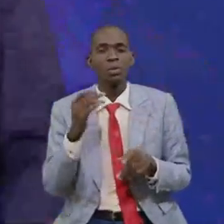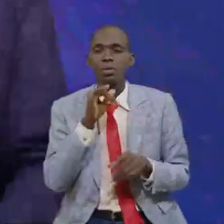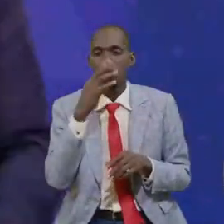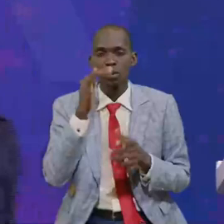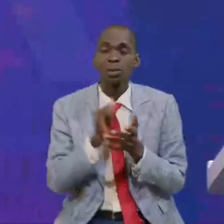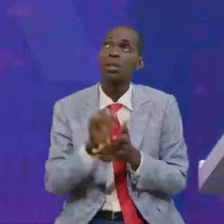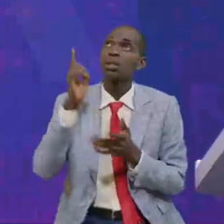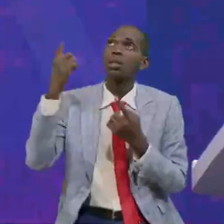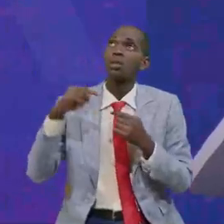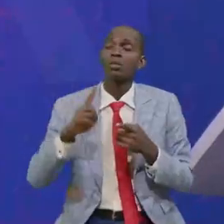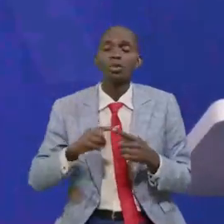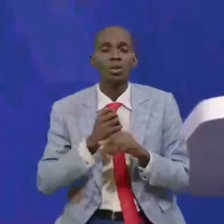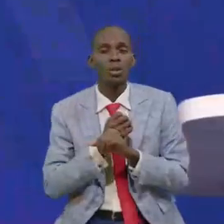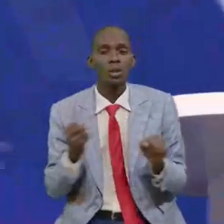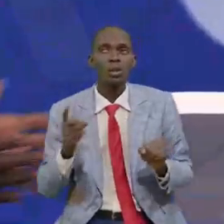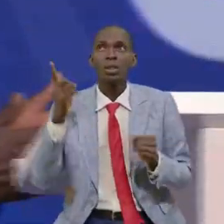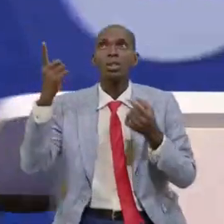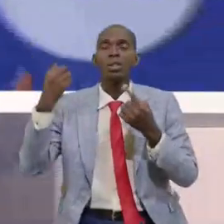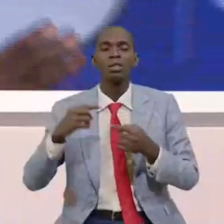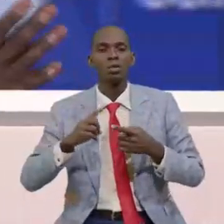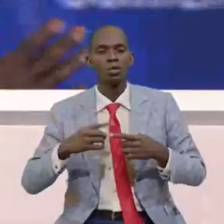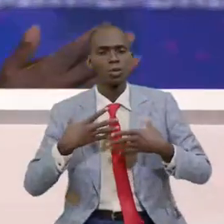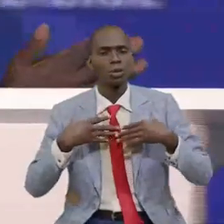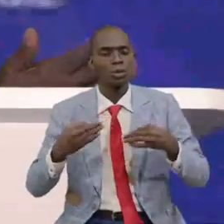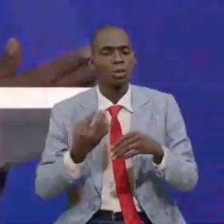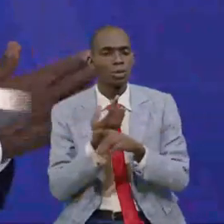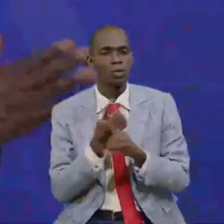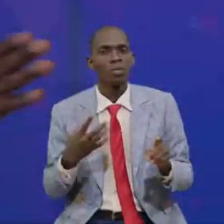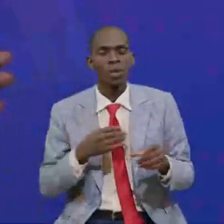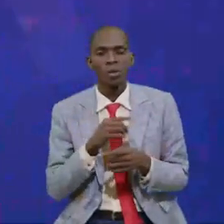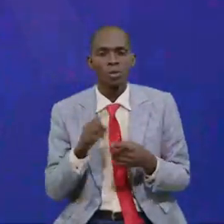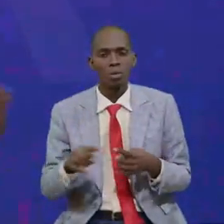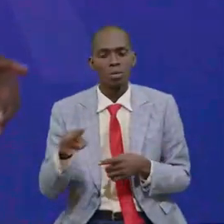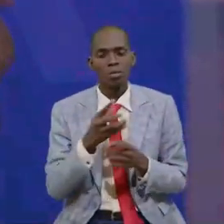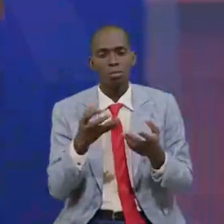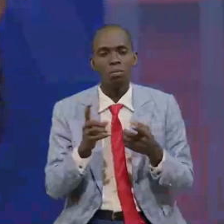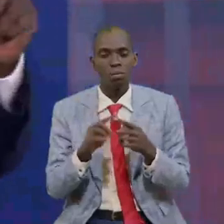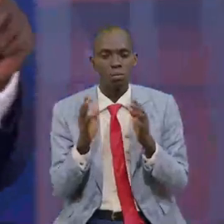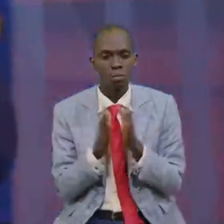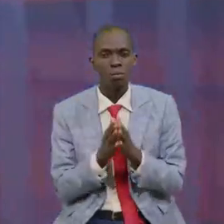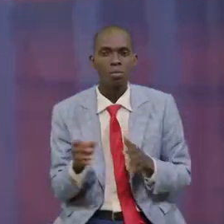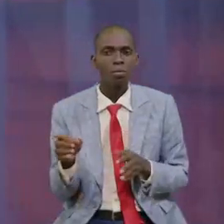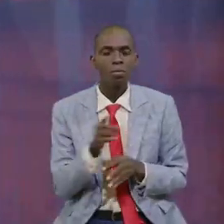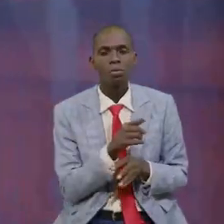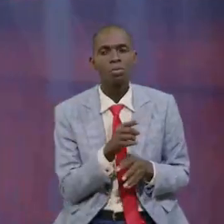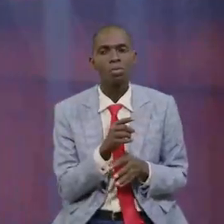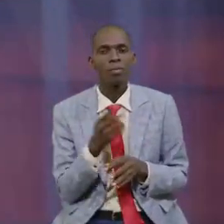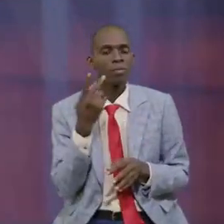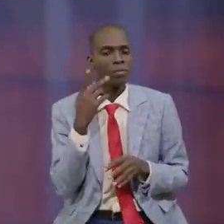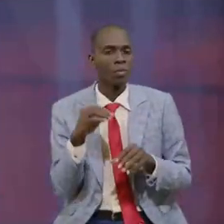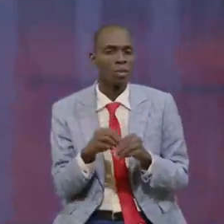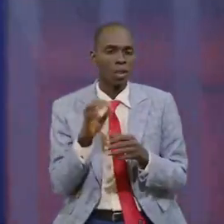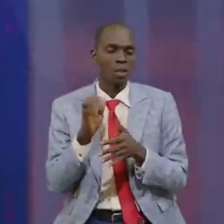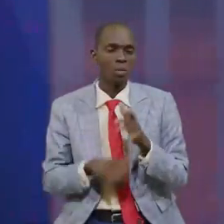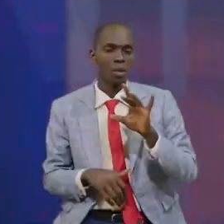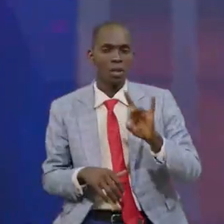venu guérir, il est venu délivrer. Et quand ils veulent prier, ils viennent. Et au chapitre 8 de